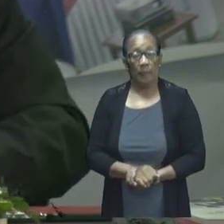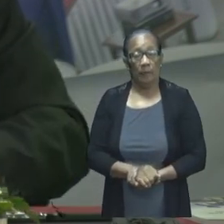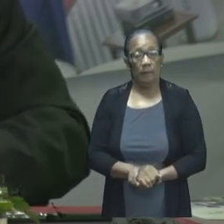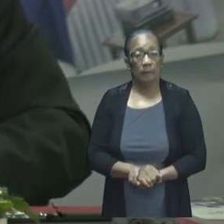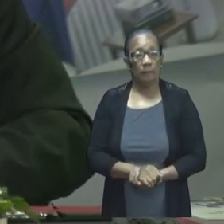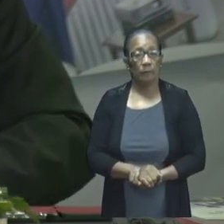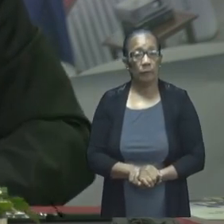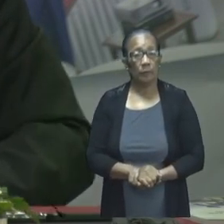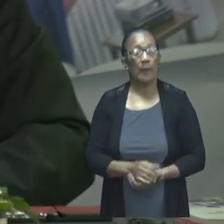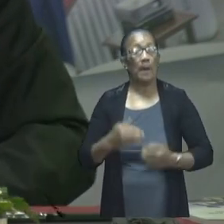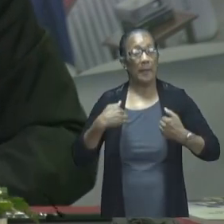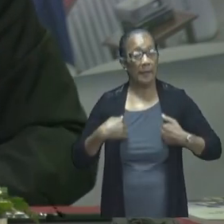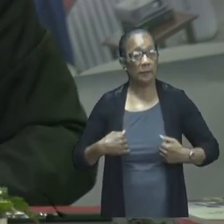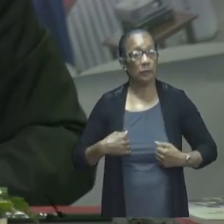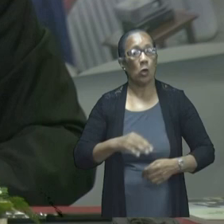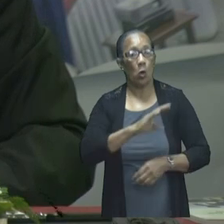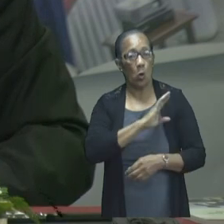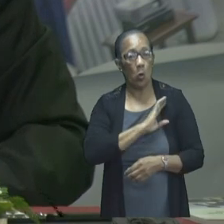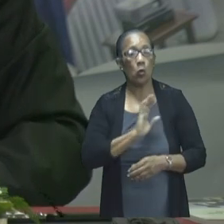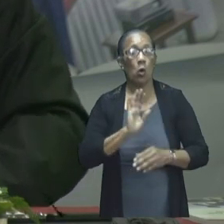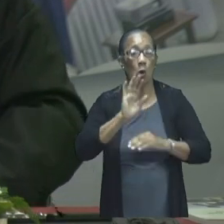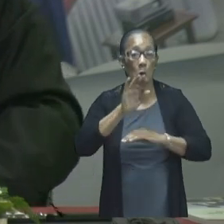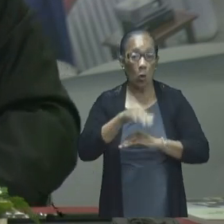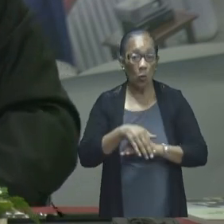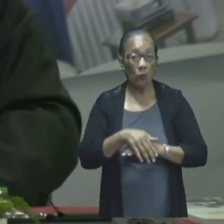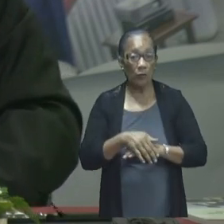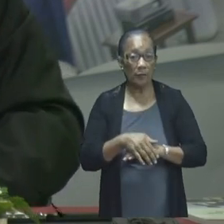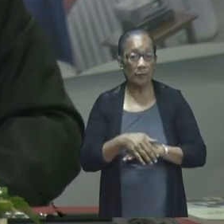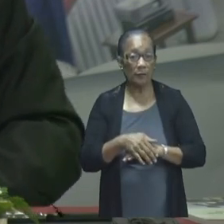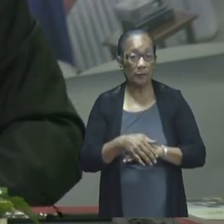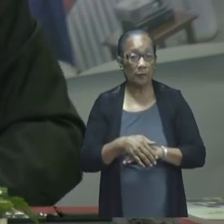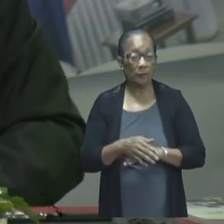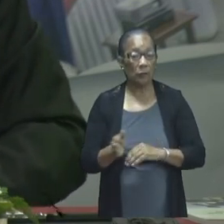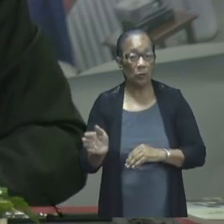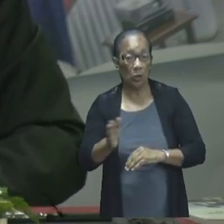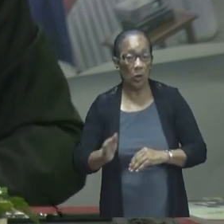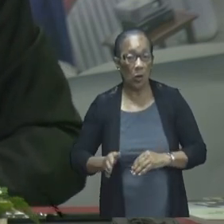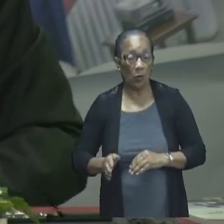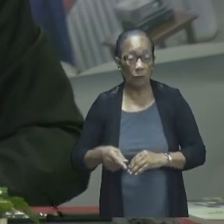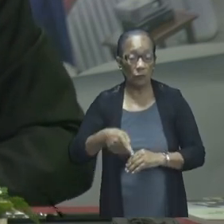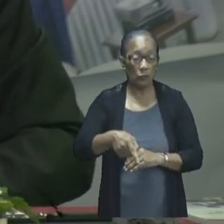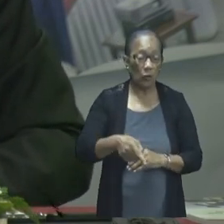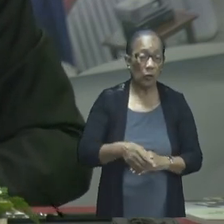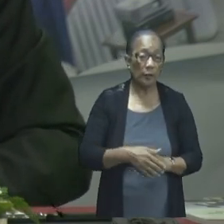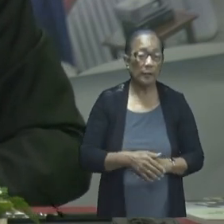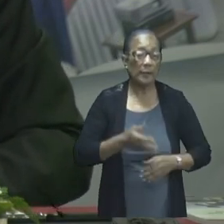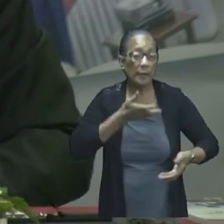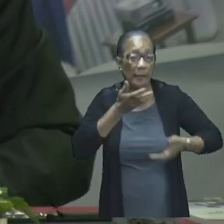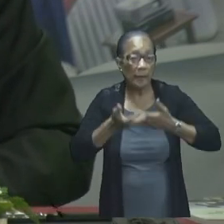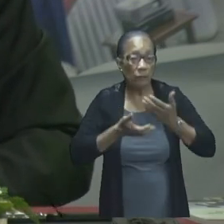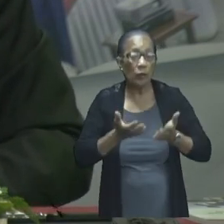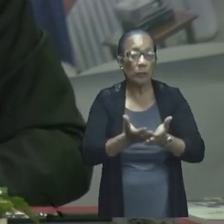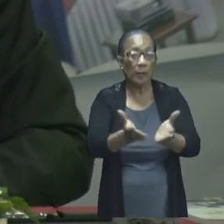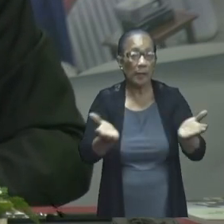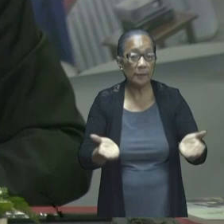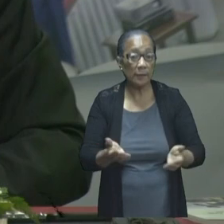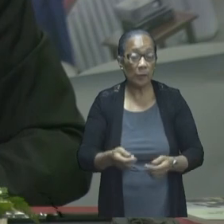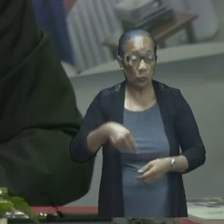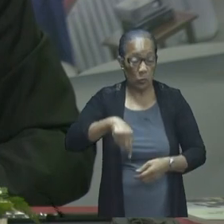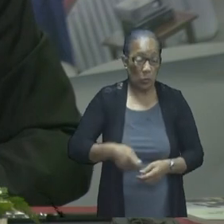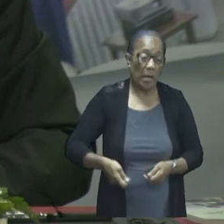bij de mensen ook voor wat betreft de offshore en de sharebeast daar kan ik informeren dat we flink aan het investeren